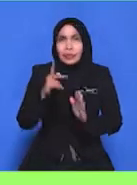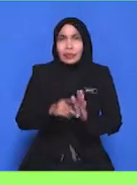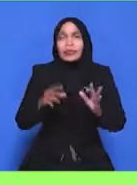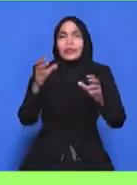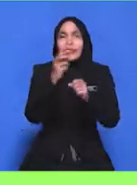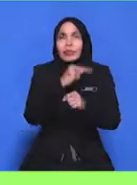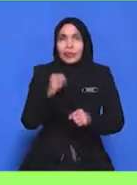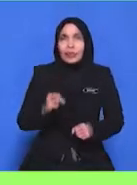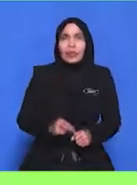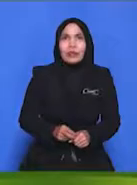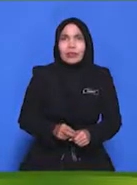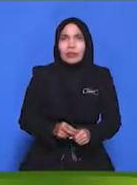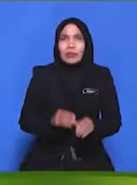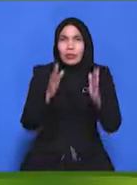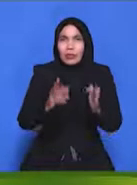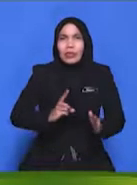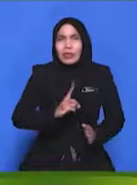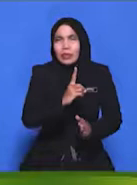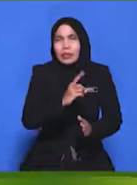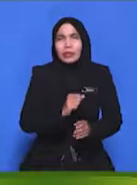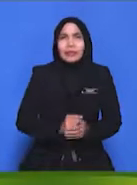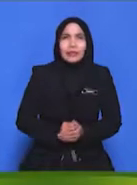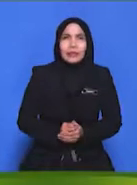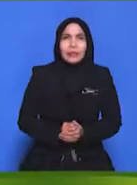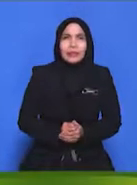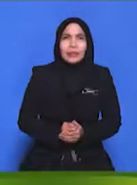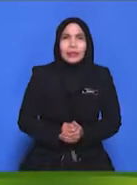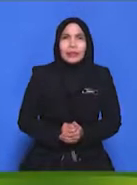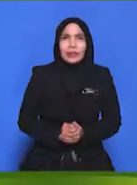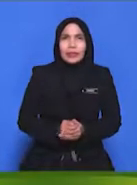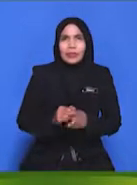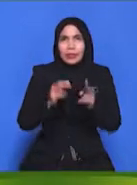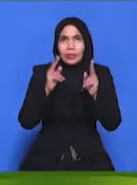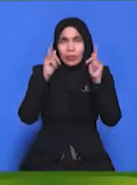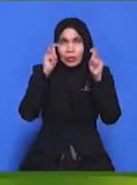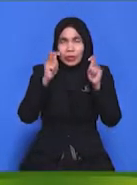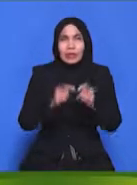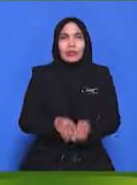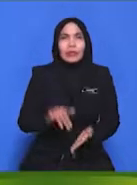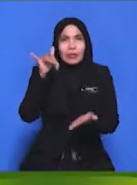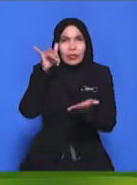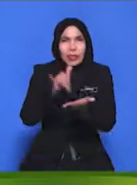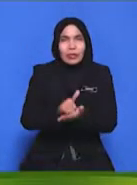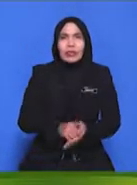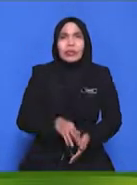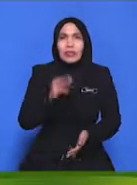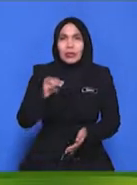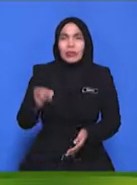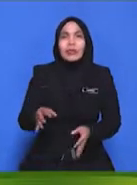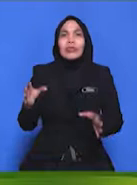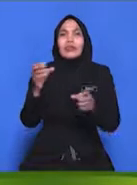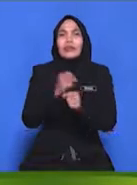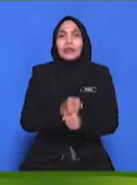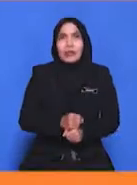dalam pelbagai aspek. Ustazah yakin kamu dapat meneka tajuk yang bakal kita bincangkan pada hari